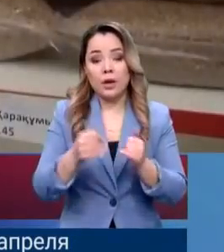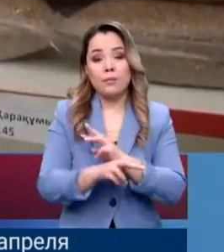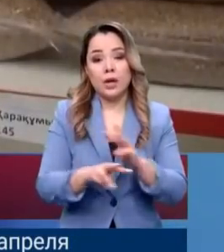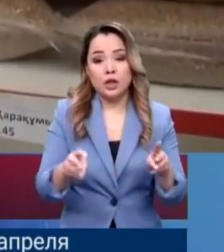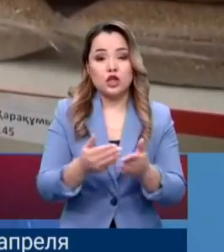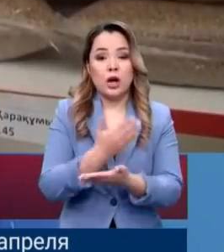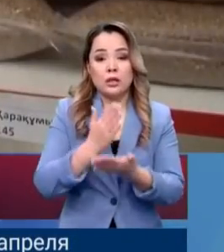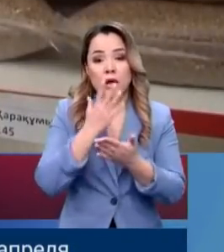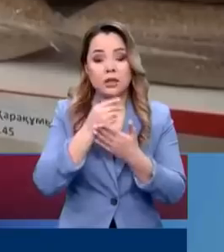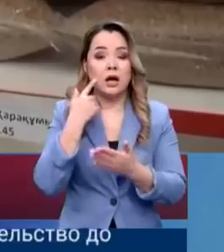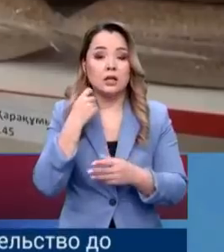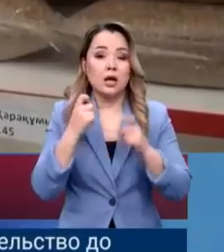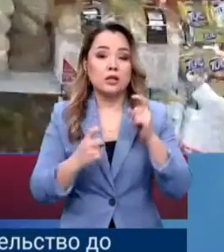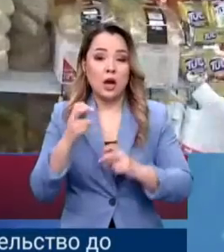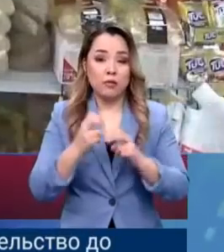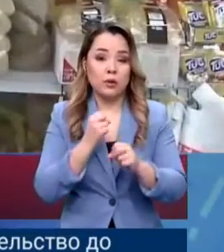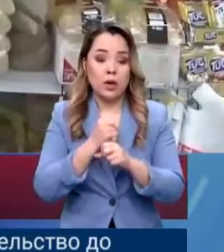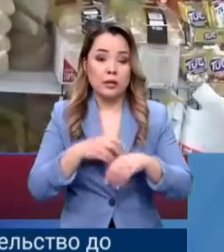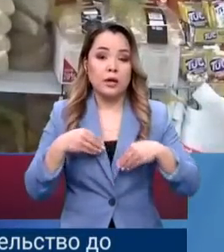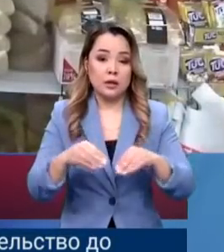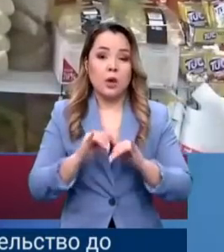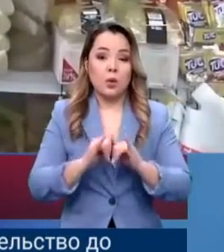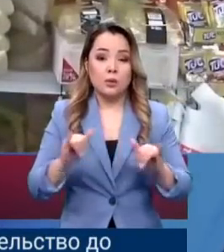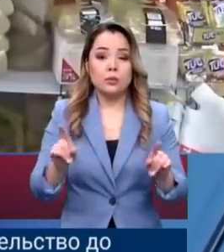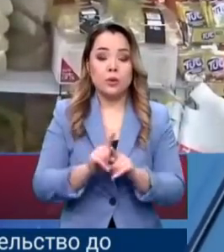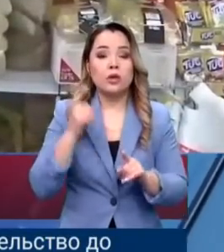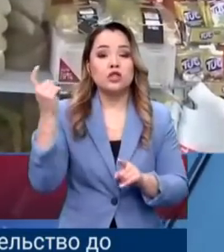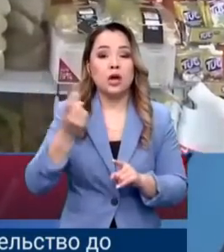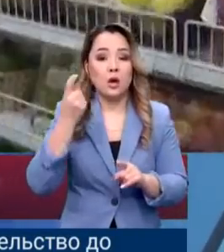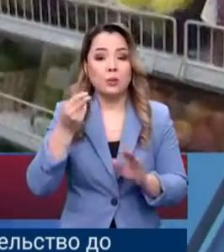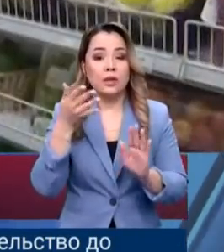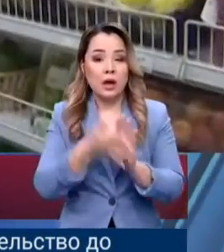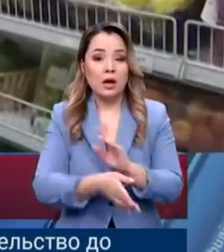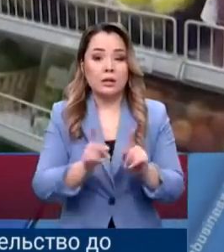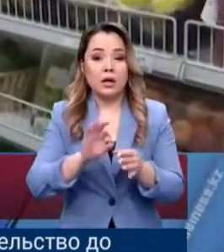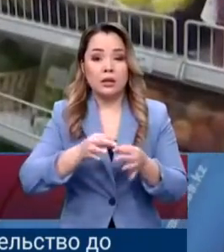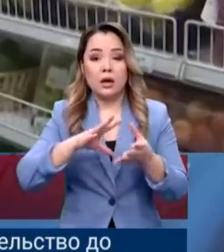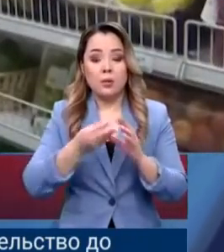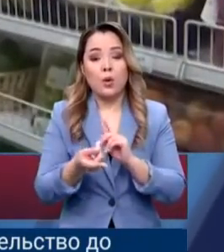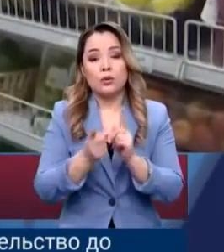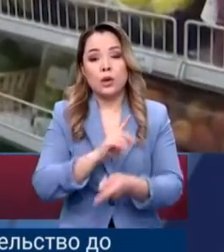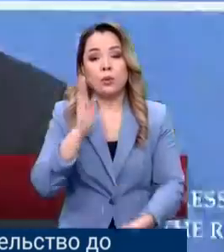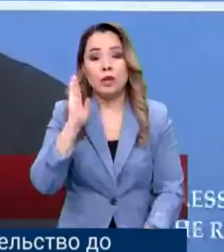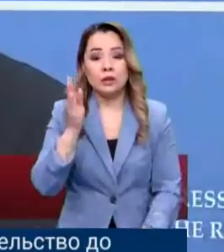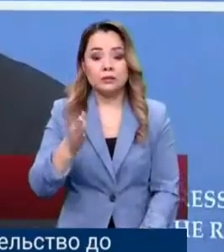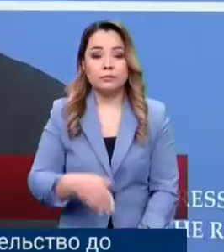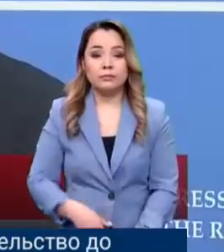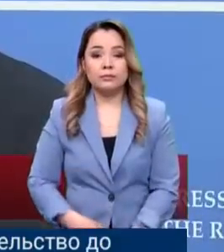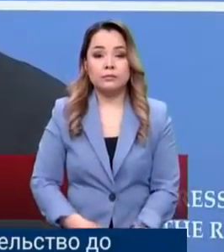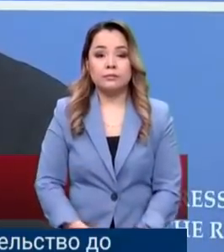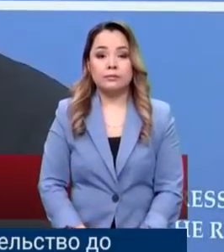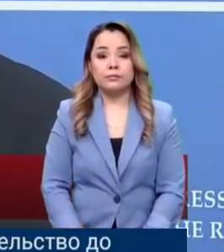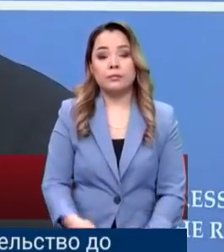министрлік жаңадан қант зауытын салып, егістік көлемін ұлғайтып, шаруаларды қаржыландыру тетіктерін өзгертпек.